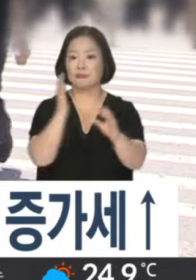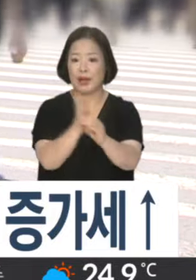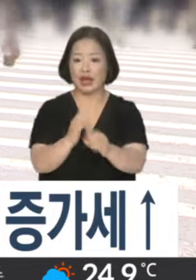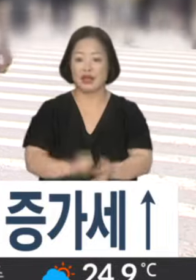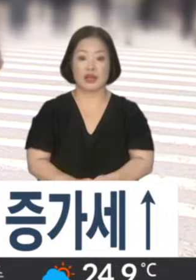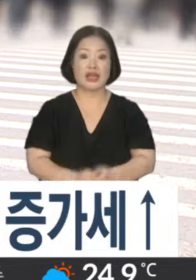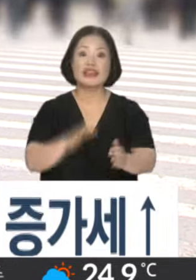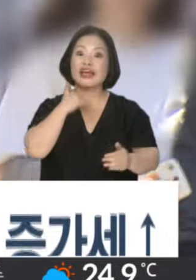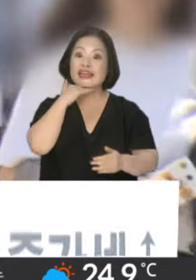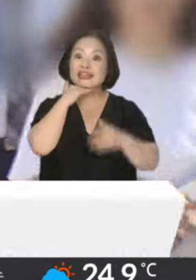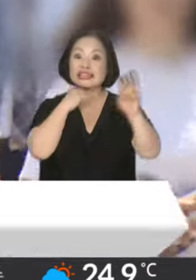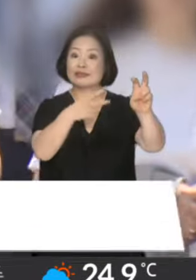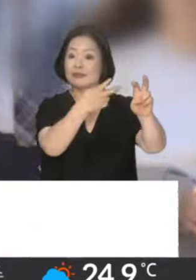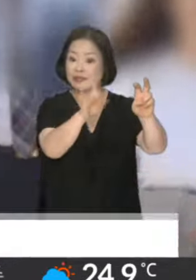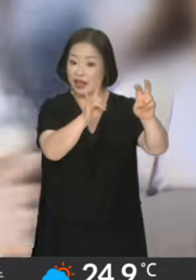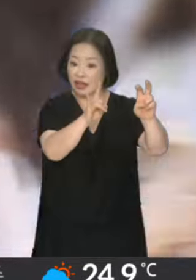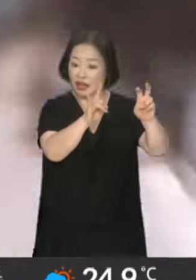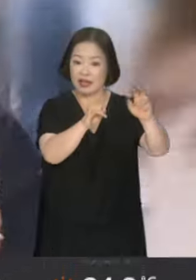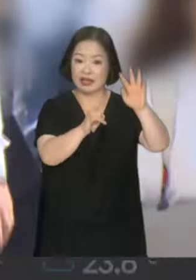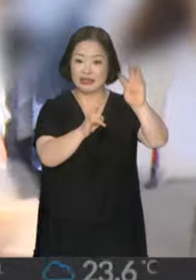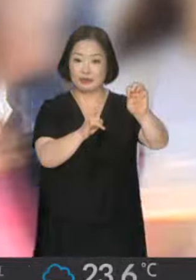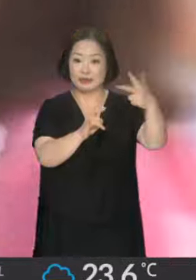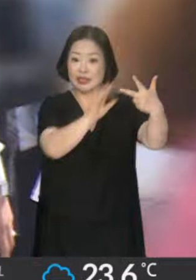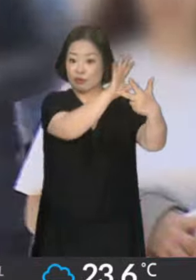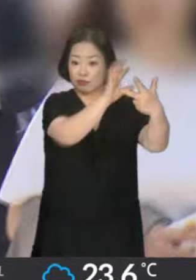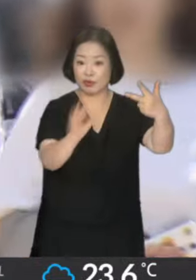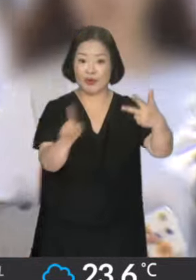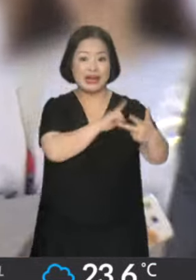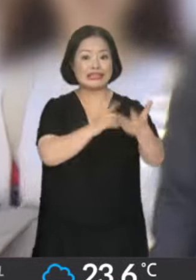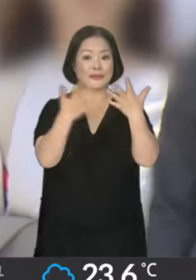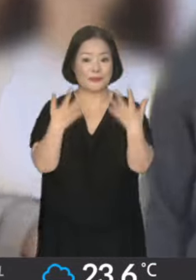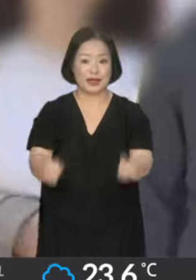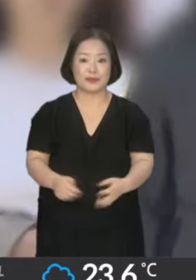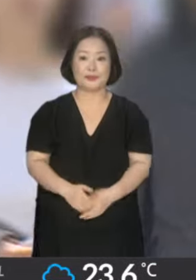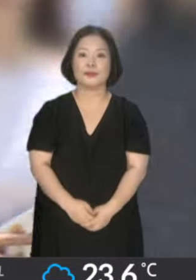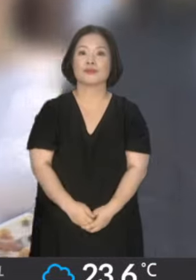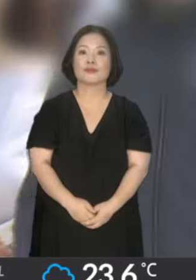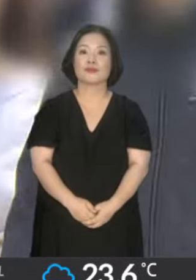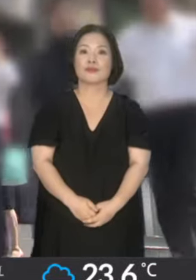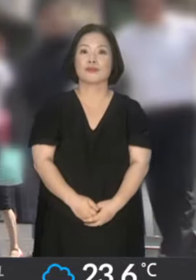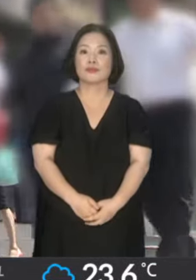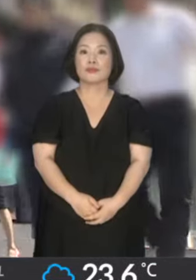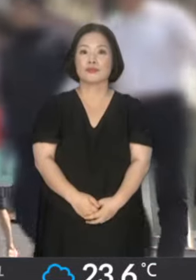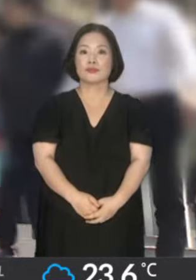응시자의 연령은 20대가 37.4% 가장 높았습니다